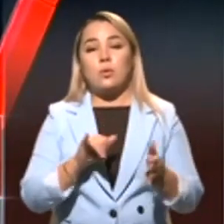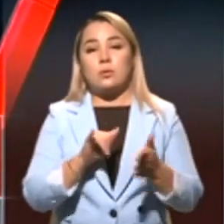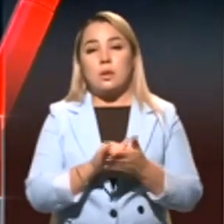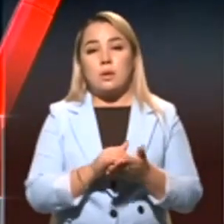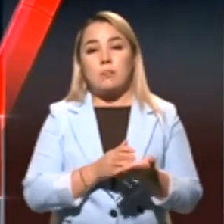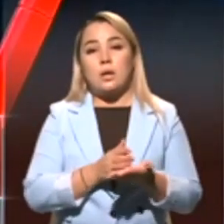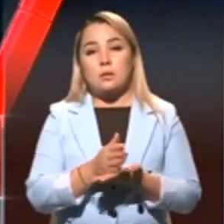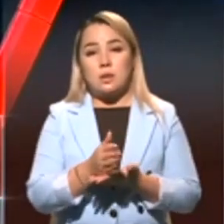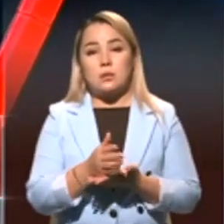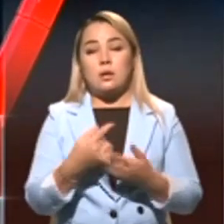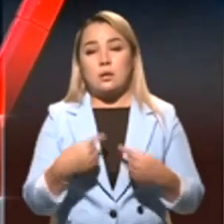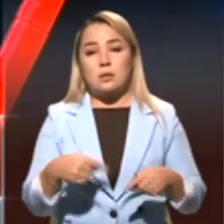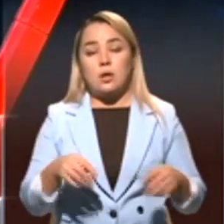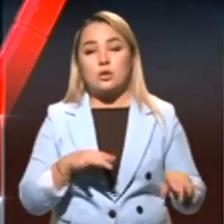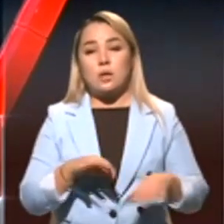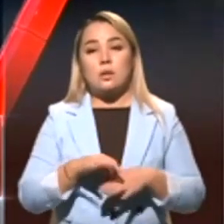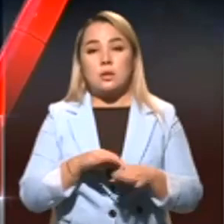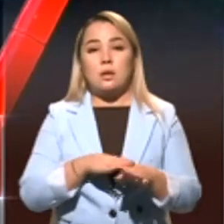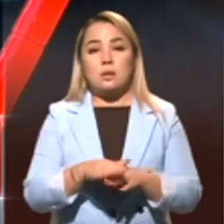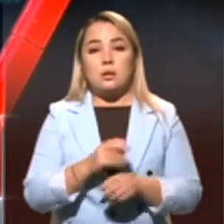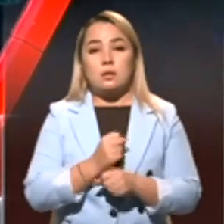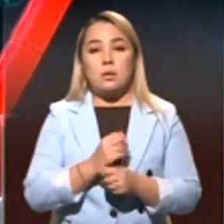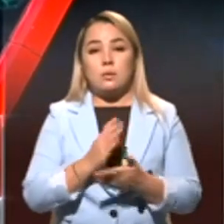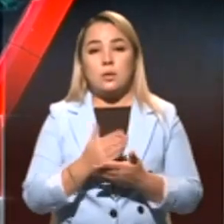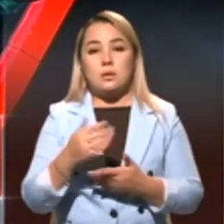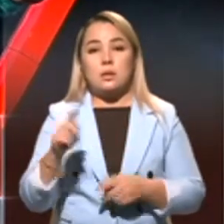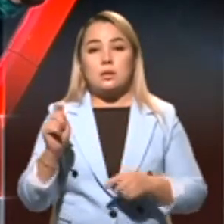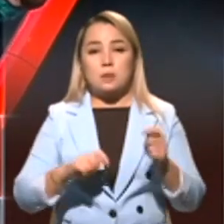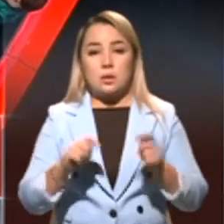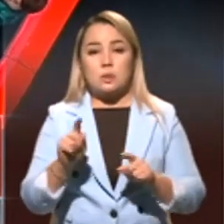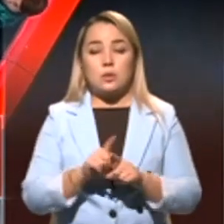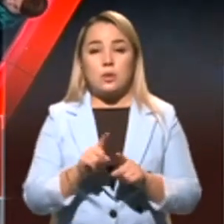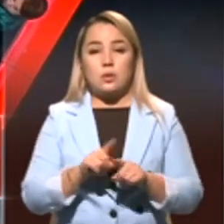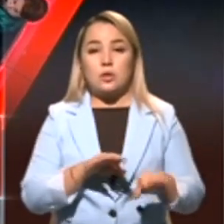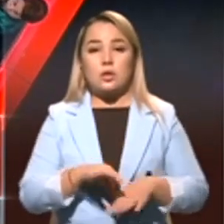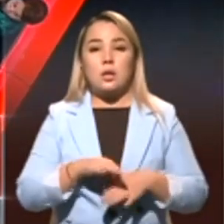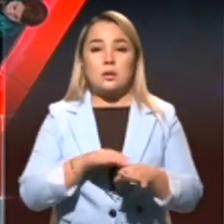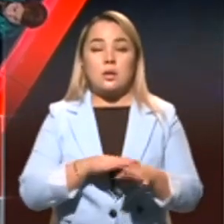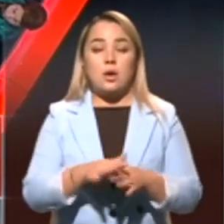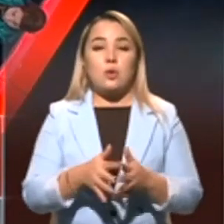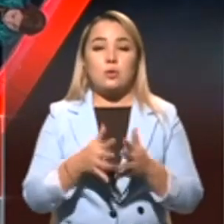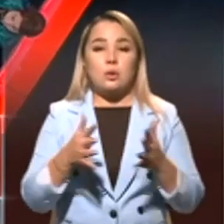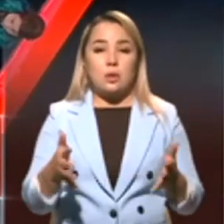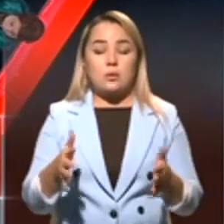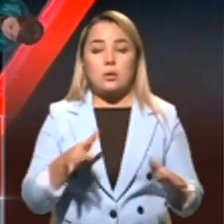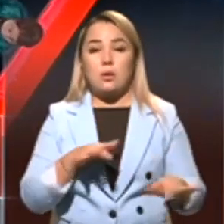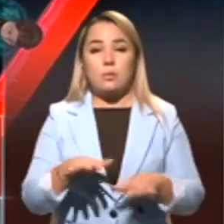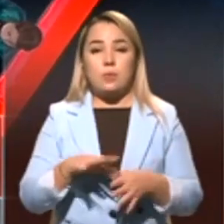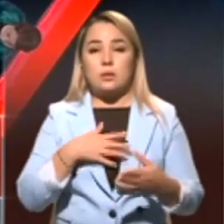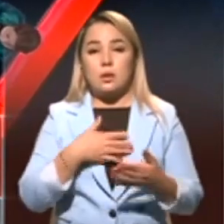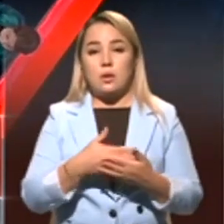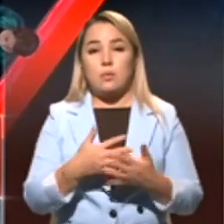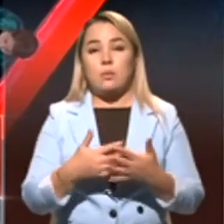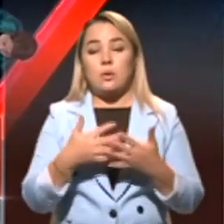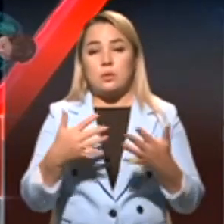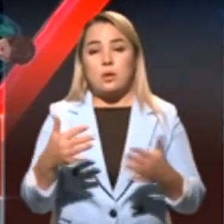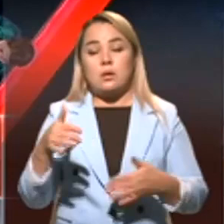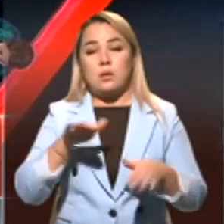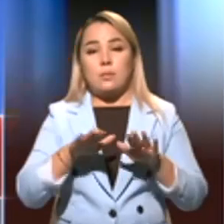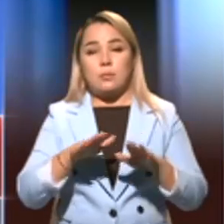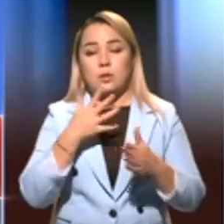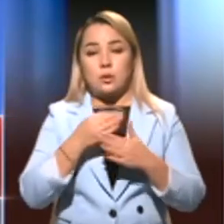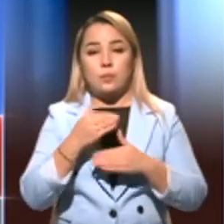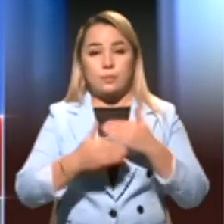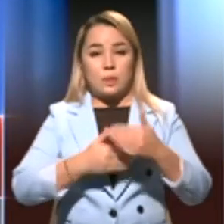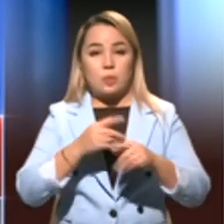бағытында әртүрлі іс-шаралар өтіп тұрады. Бұл да бір съез, осы іс-шаралардың бір ең үлкен ауқымды белесі деп айтуға болады. Ол